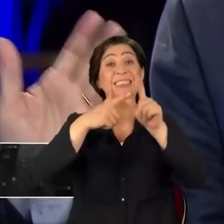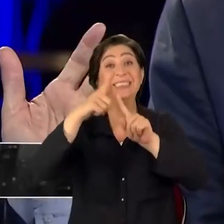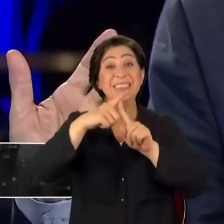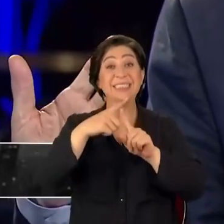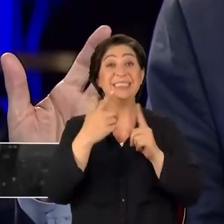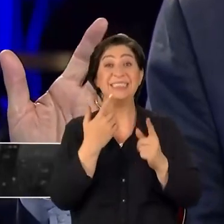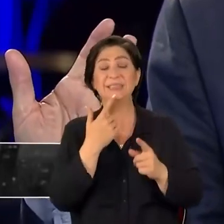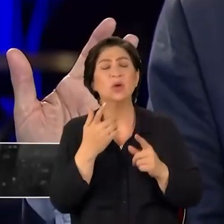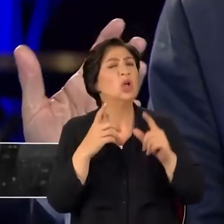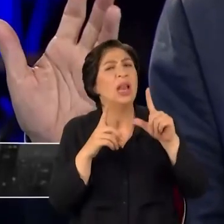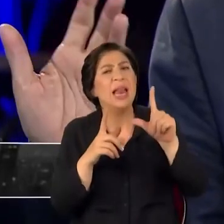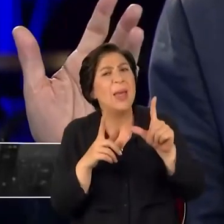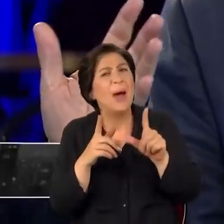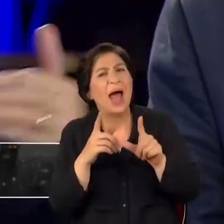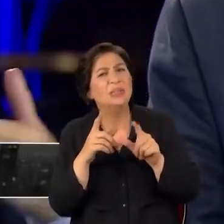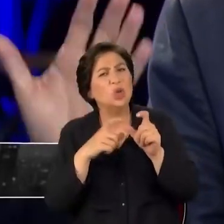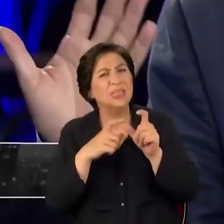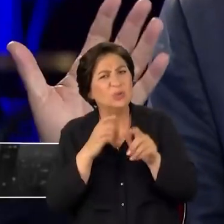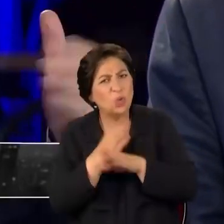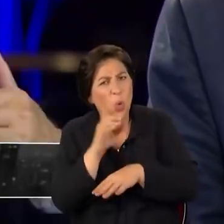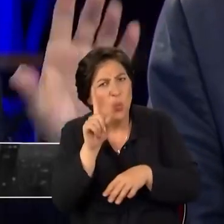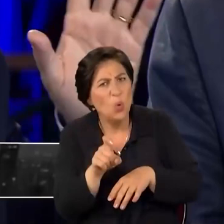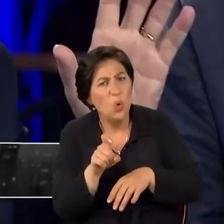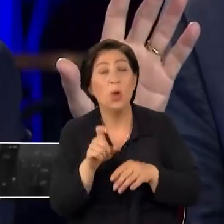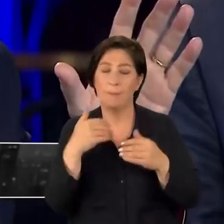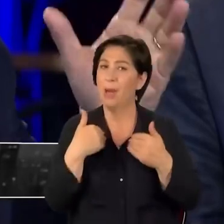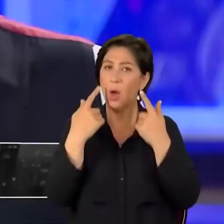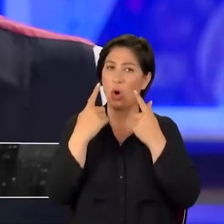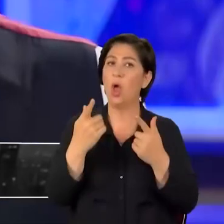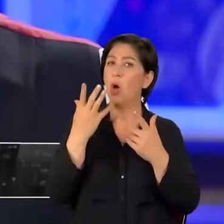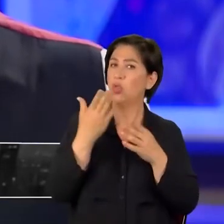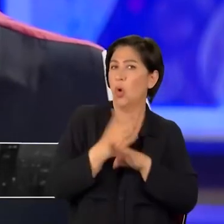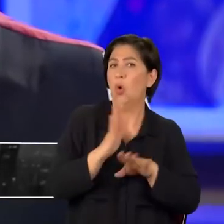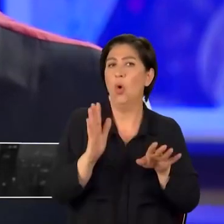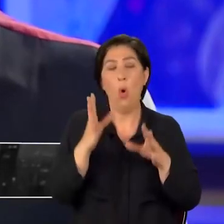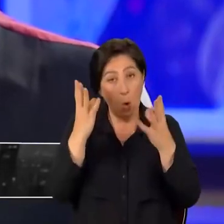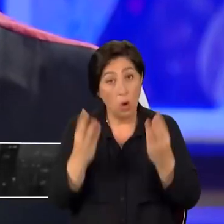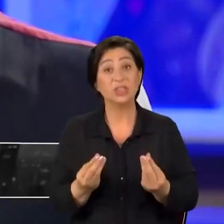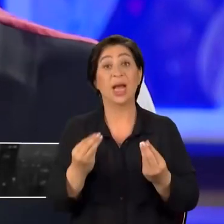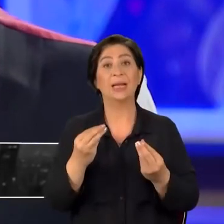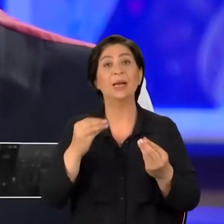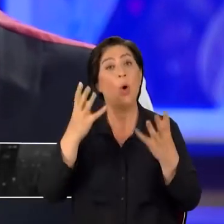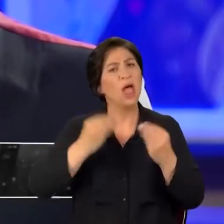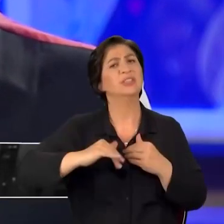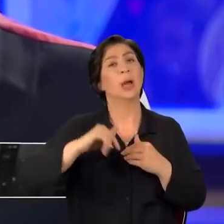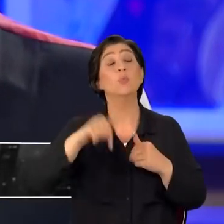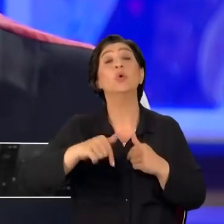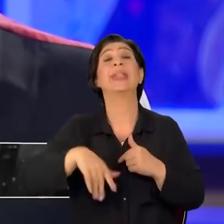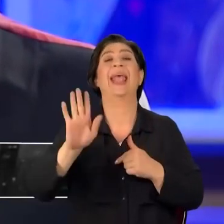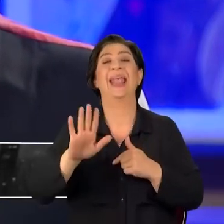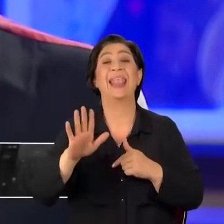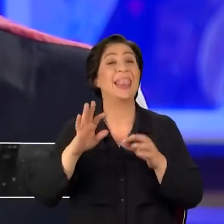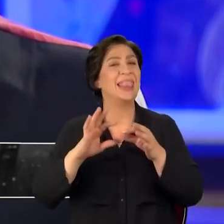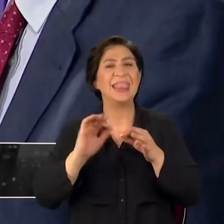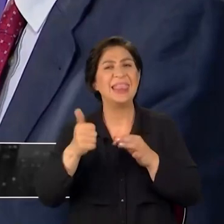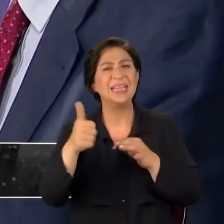özgürlükçü olacağız. Özür dilerim. Liberal sosyalist doğru bir tanım mı? Bana göre doğru, bana göre. Olabilir mi liberal sosyalist? Olacak, bugün değil. Ne zaman? İşte olacak.